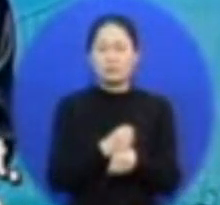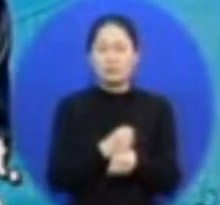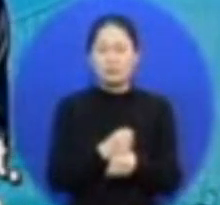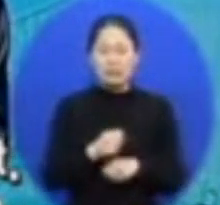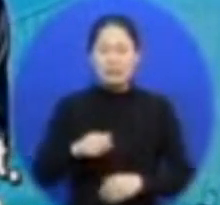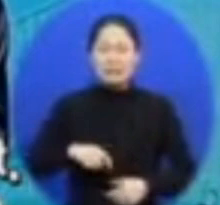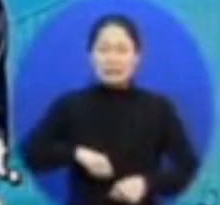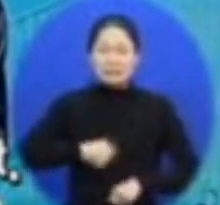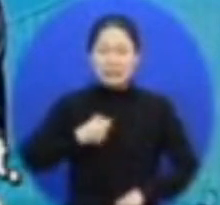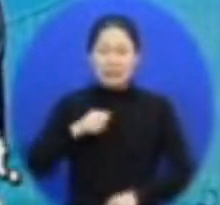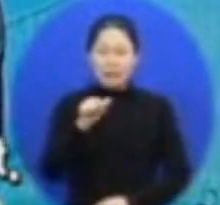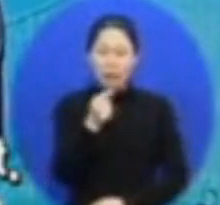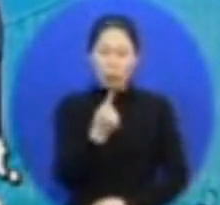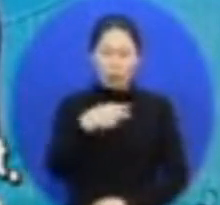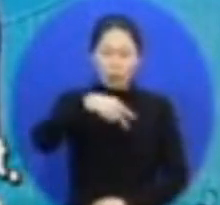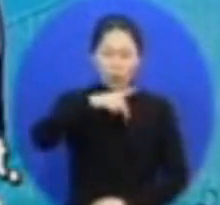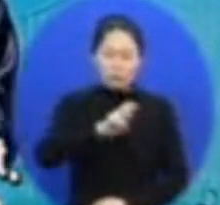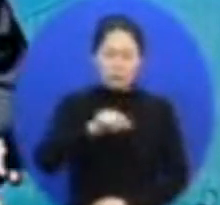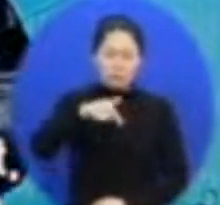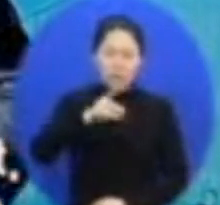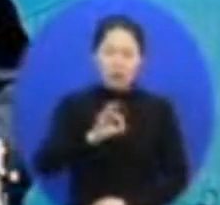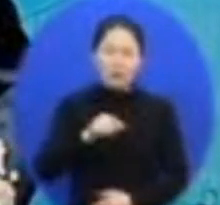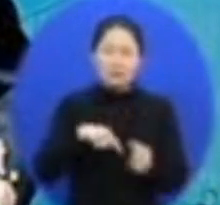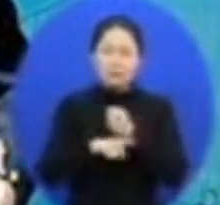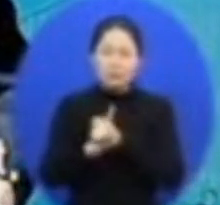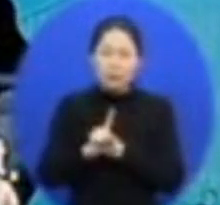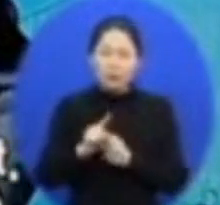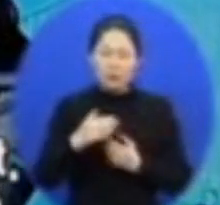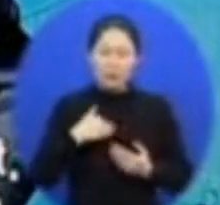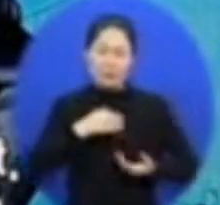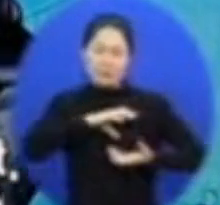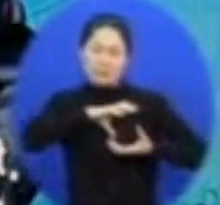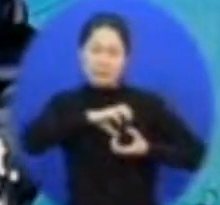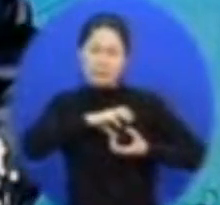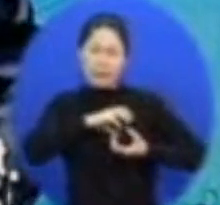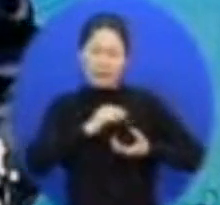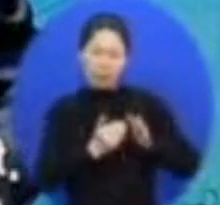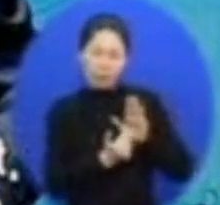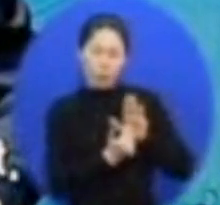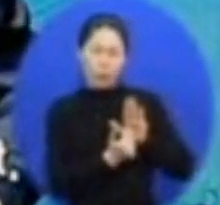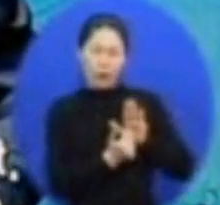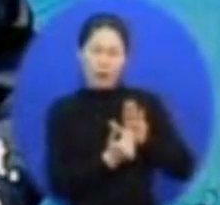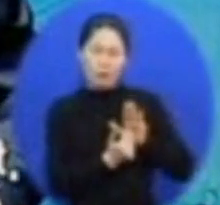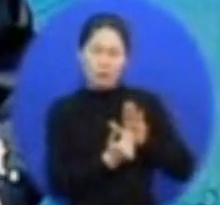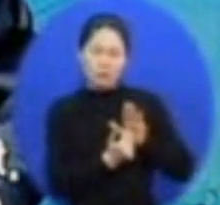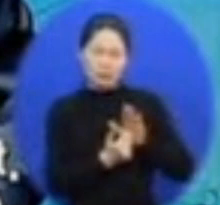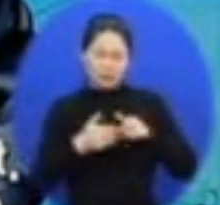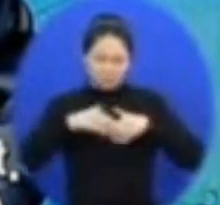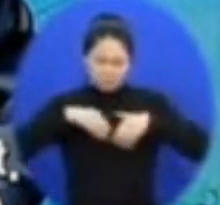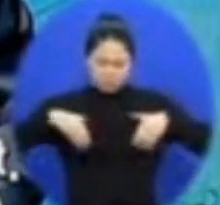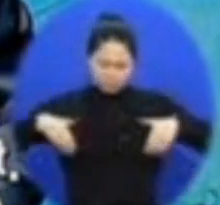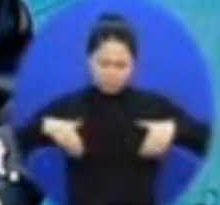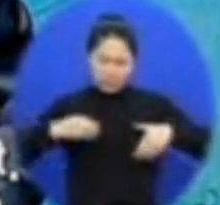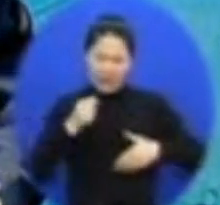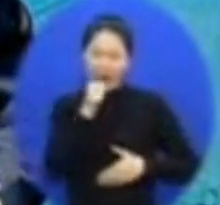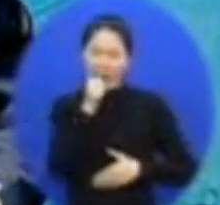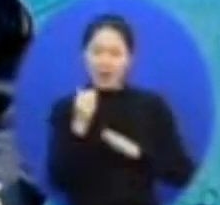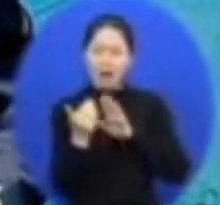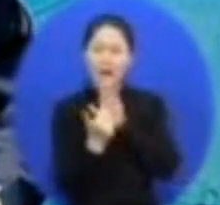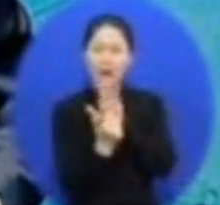2 의 호 신경이 라는 말은 내 심장을 보호하는 이 가슴을 두르는 갑옷을 말합니다